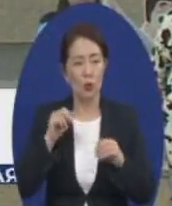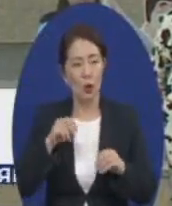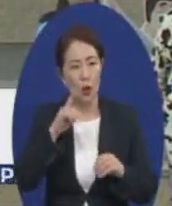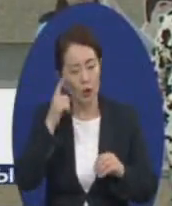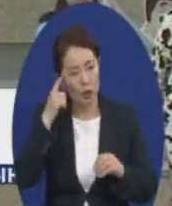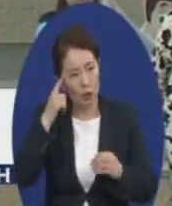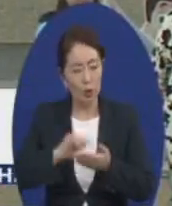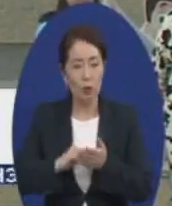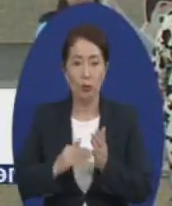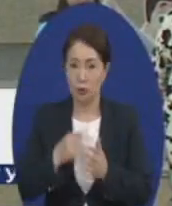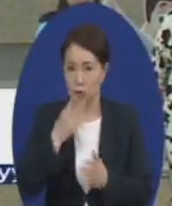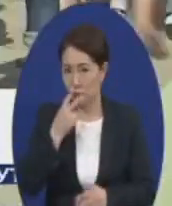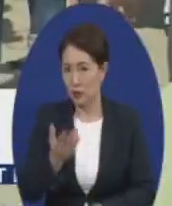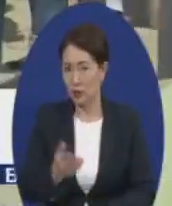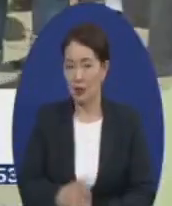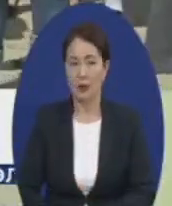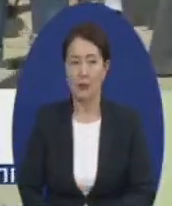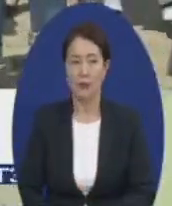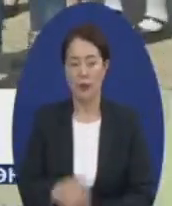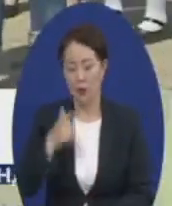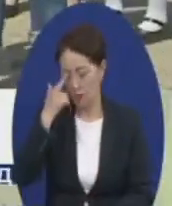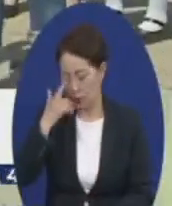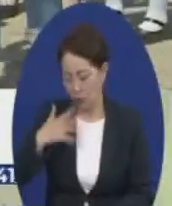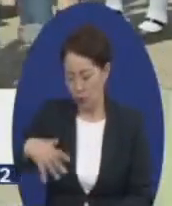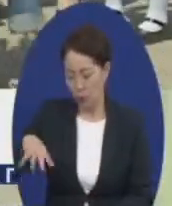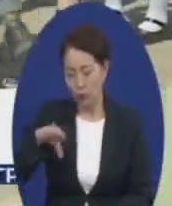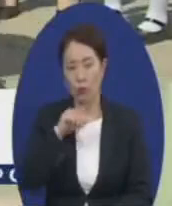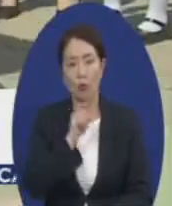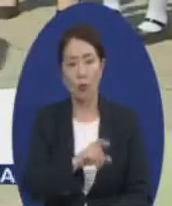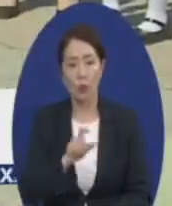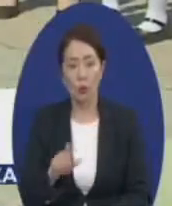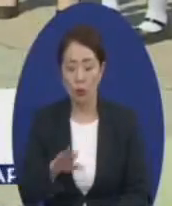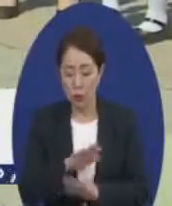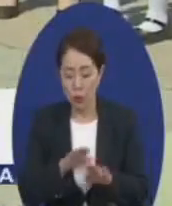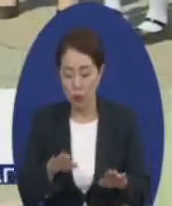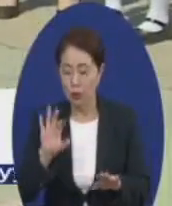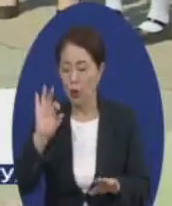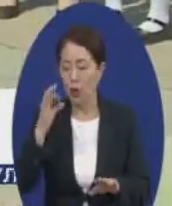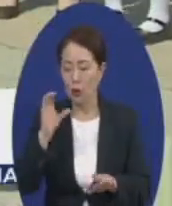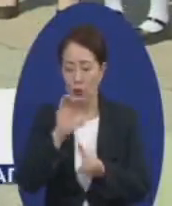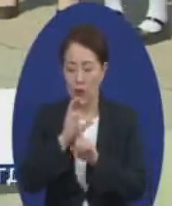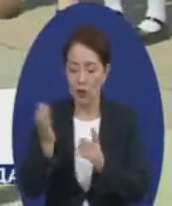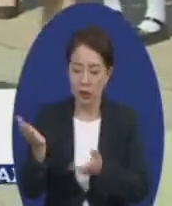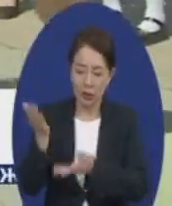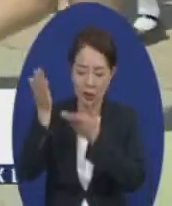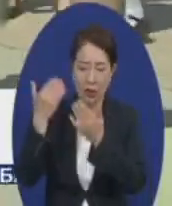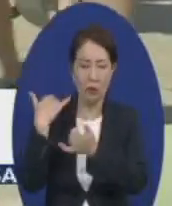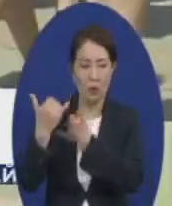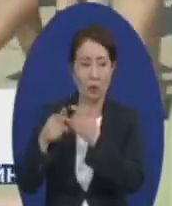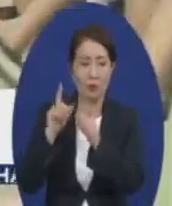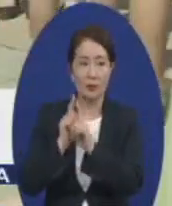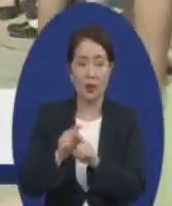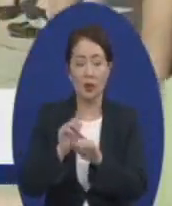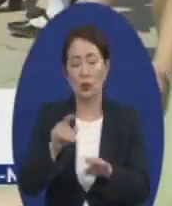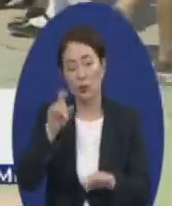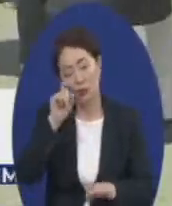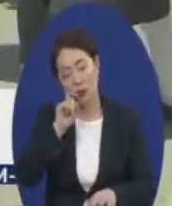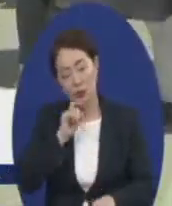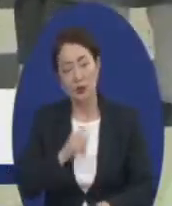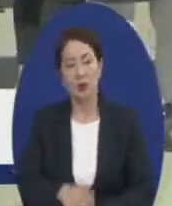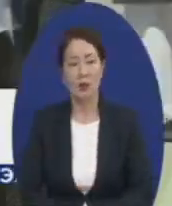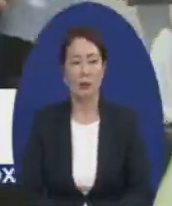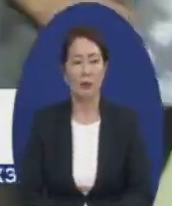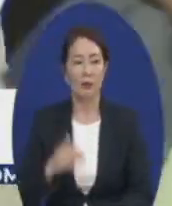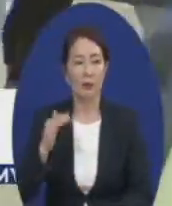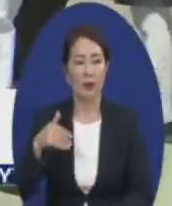болж төлөвшнө гэж үзэж байгаа юм байна. Монголын бүх хүүхдүүдийг одоо ингэж өв саялаа дээдлэн удамшлаад ахсан тийм хүүхдүүд байгаасаа гэж